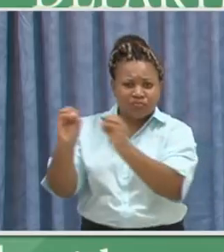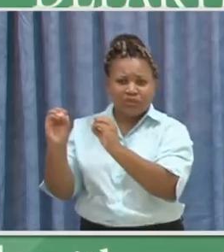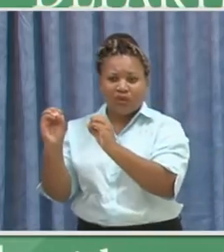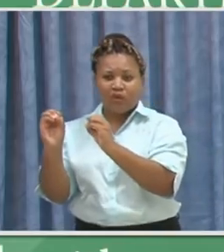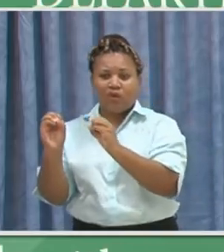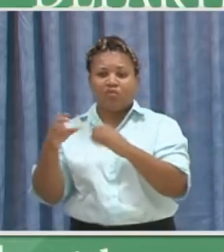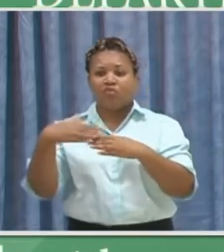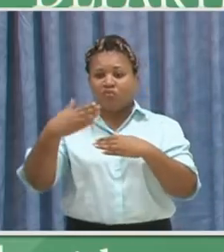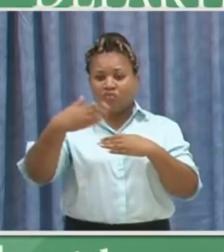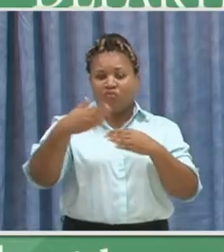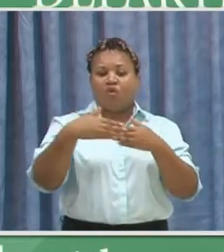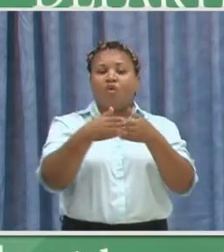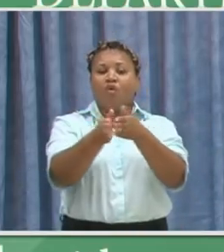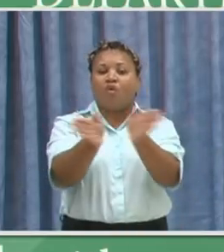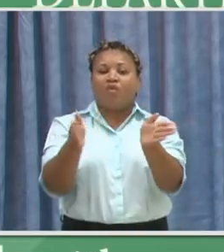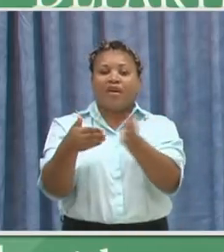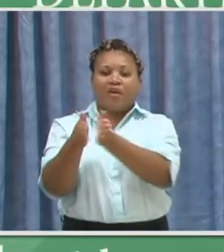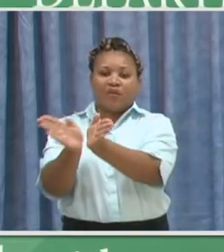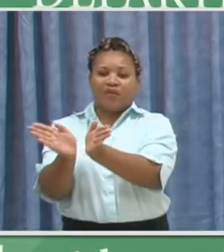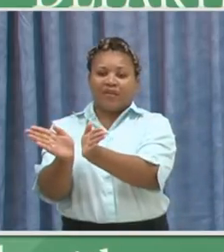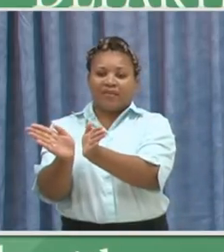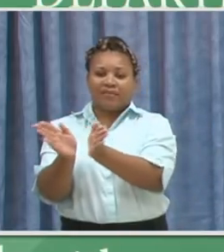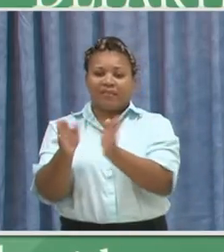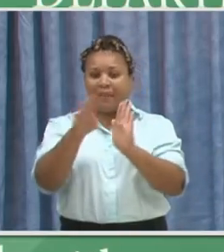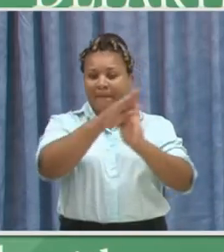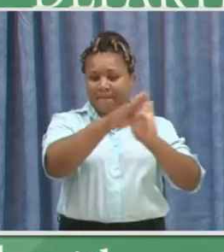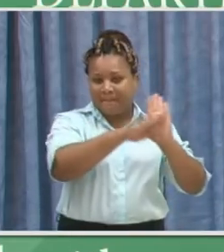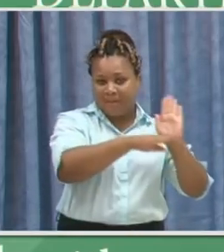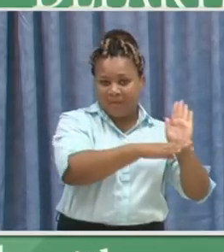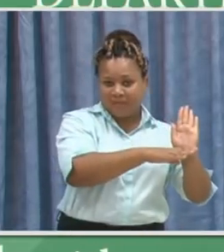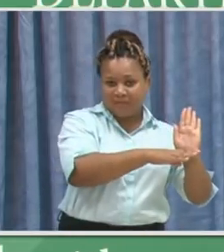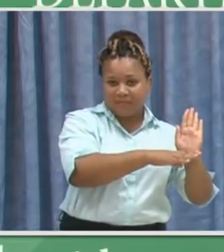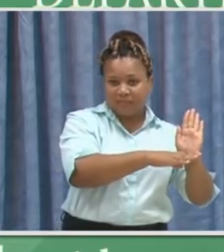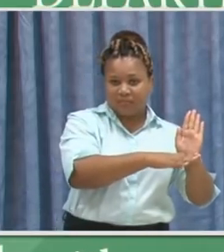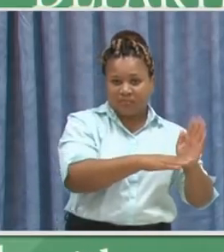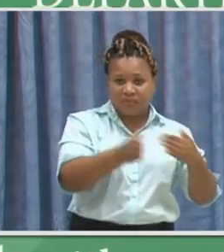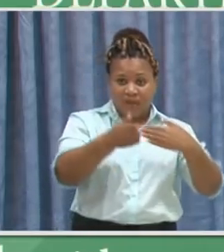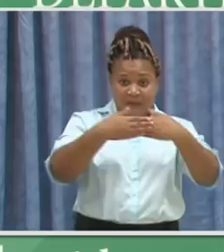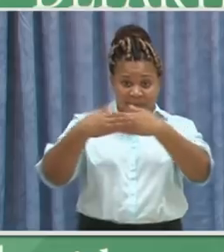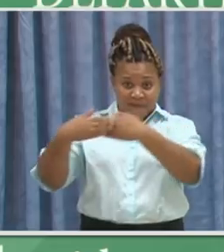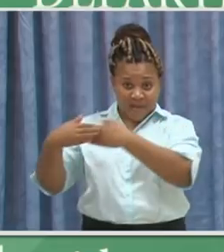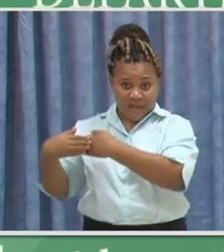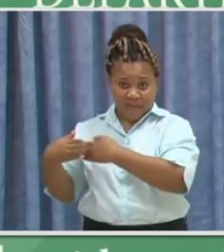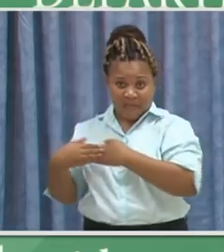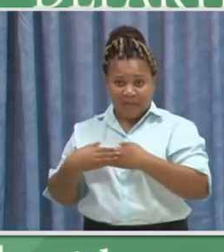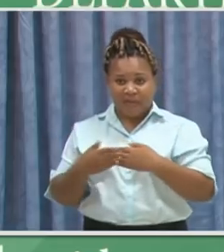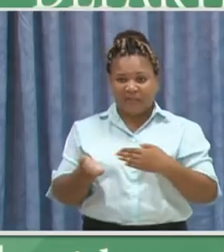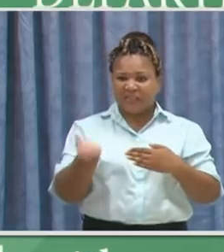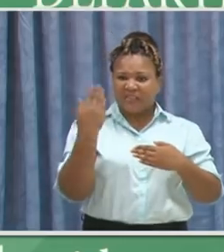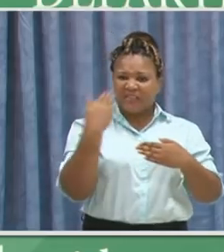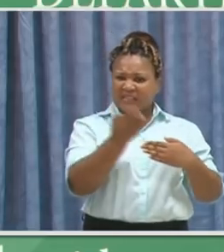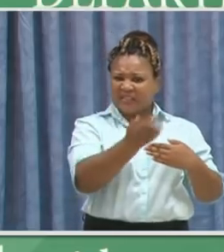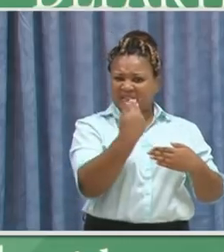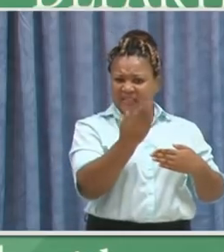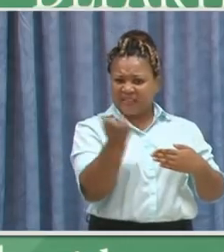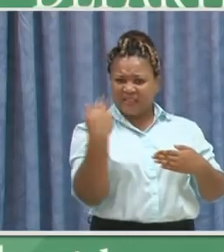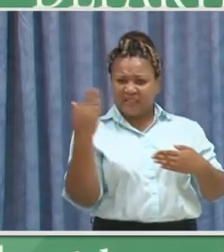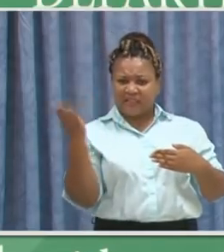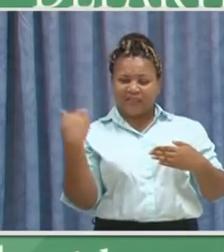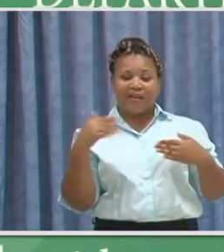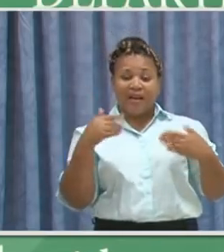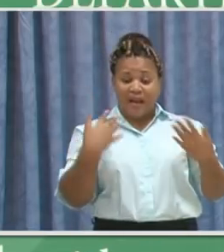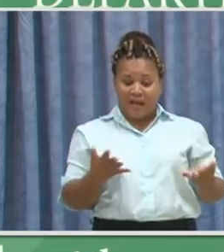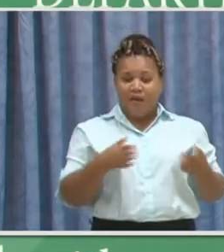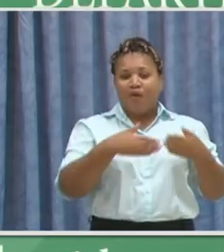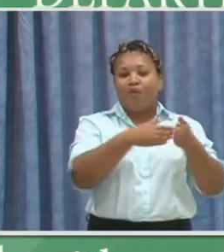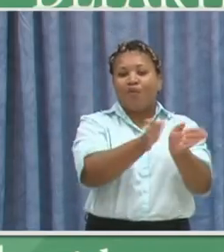continuer avec nos plans pour retirer les restrictions qui sont en place lundi au matin. Et ça, c'est ce qui a annoncé